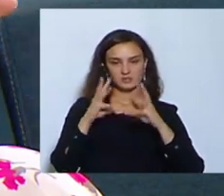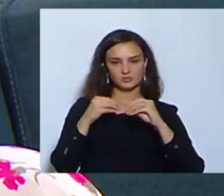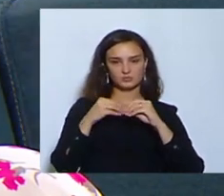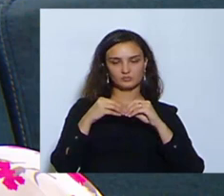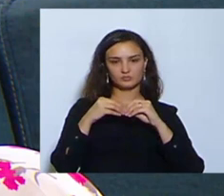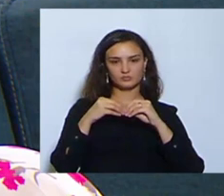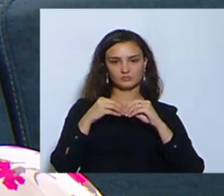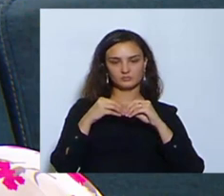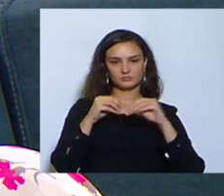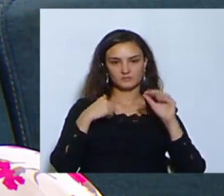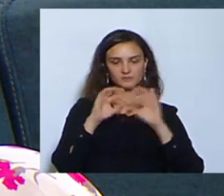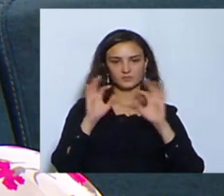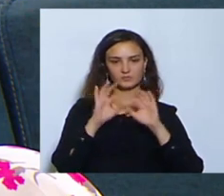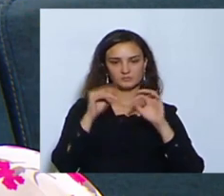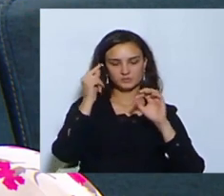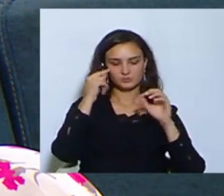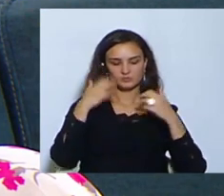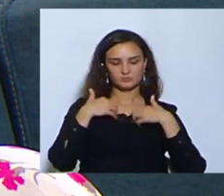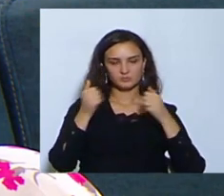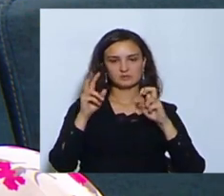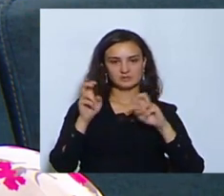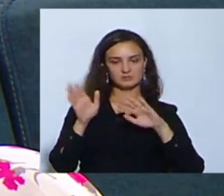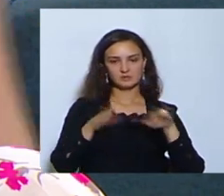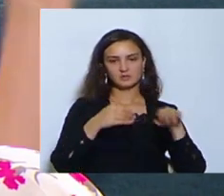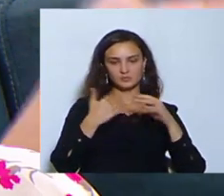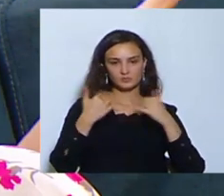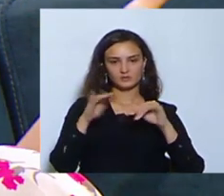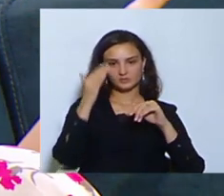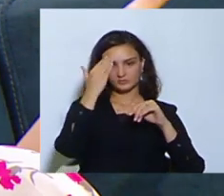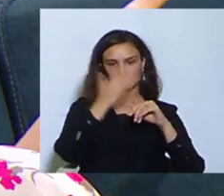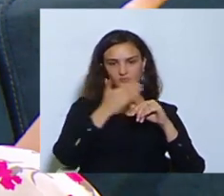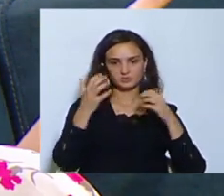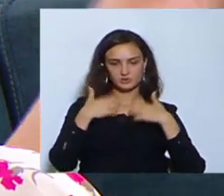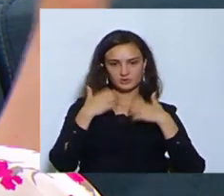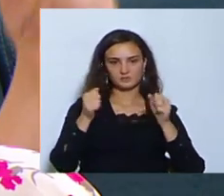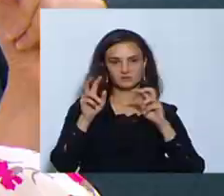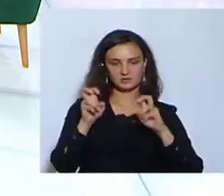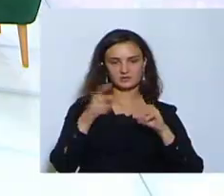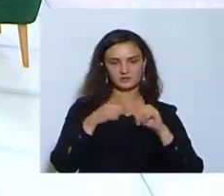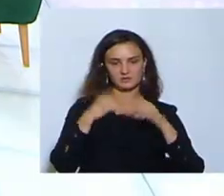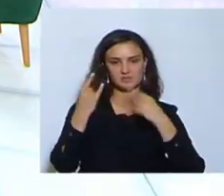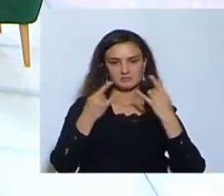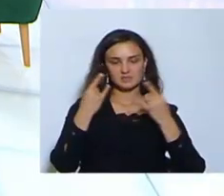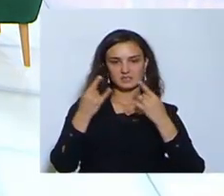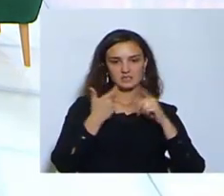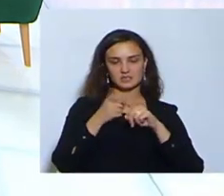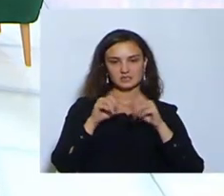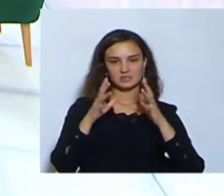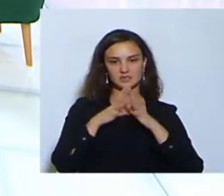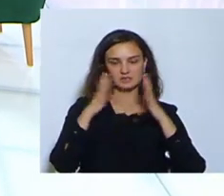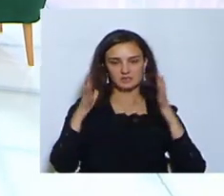ზოგადად, მე ვიტყოდი ფსიქიკური ჯანმრთელობის თემას და არის უკვე საზოგადოებრივი ჯანდაცვის თემა. მას მედიას ძალიან